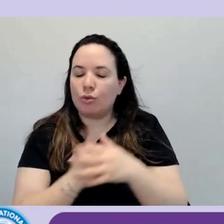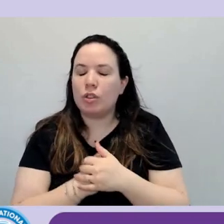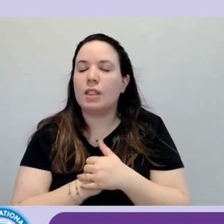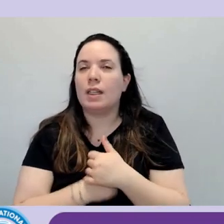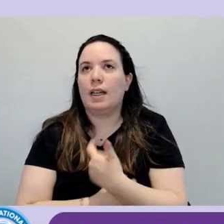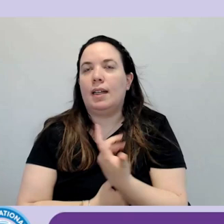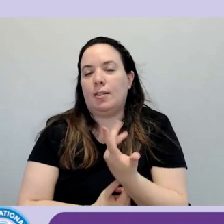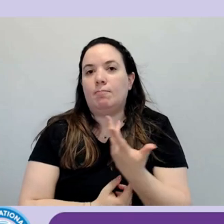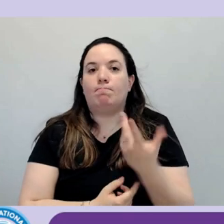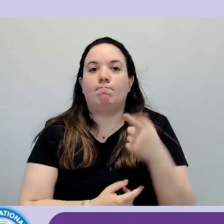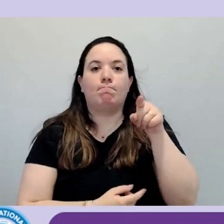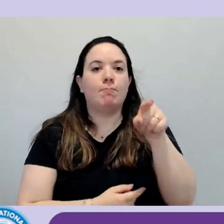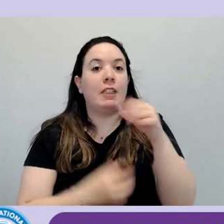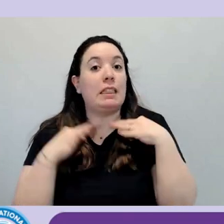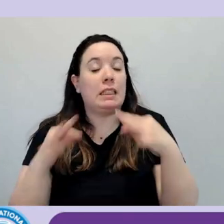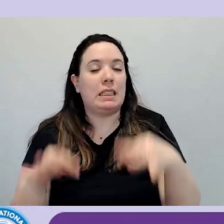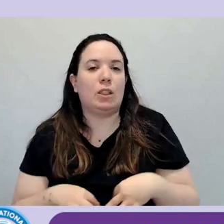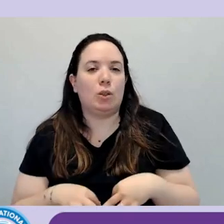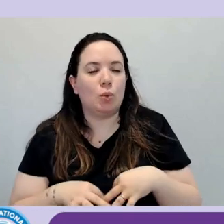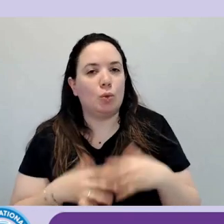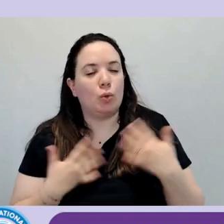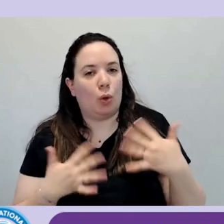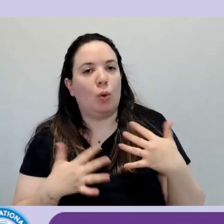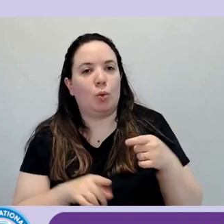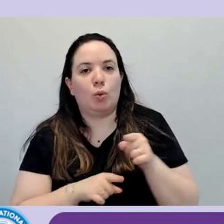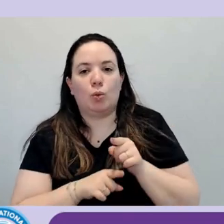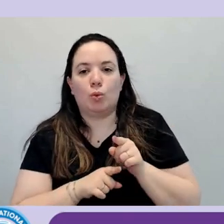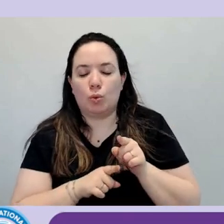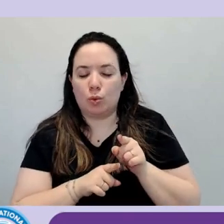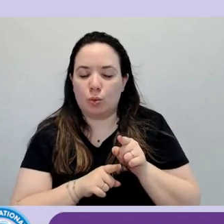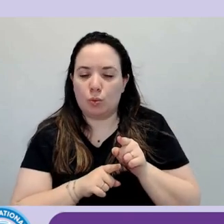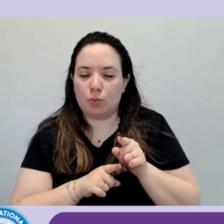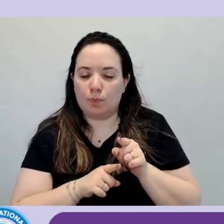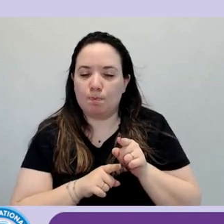un'entità eh È un'entità